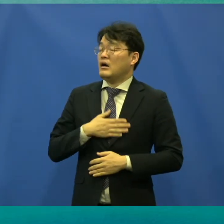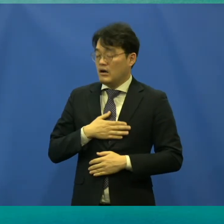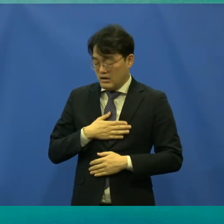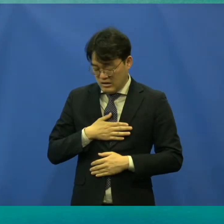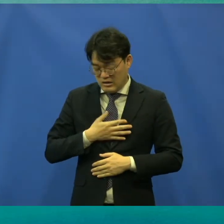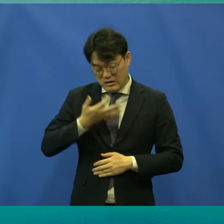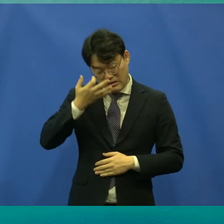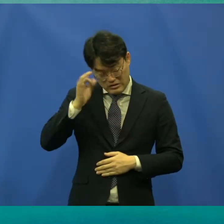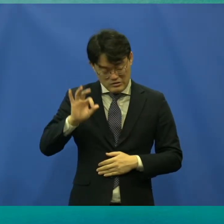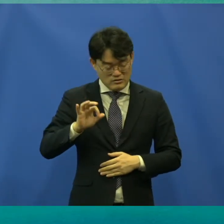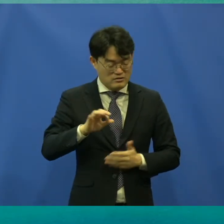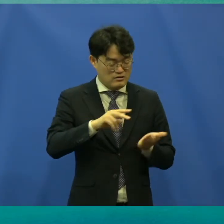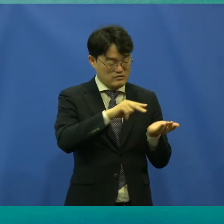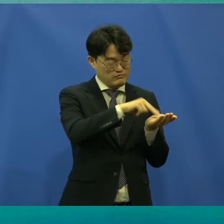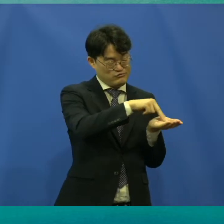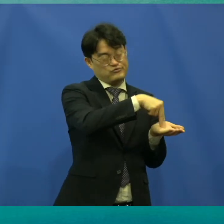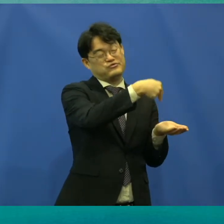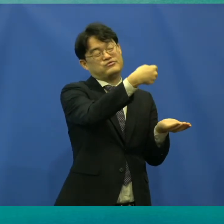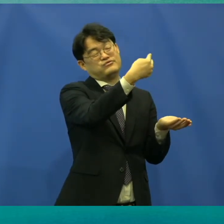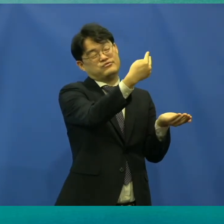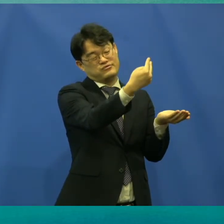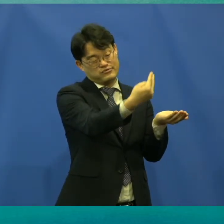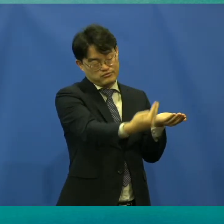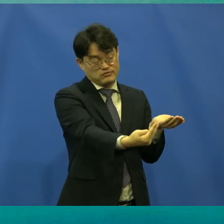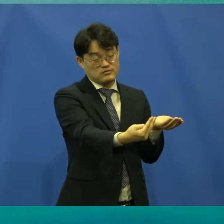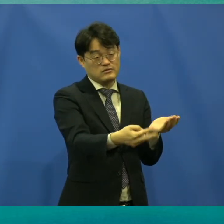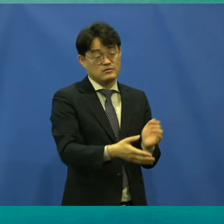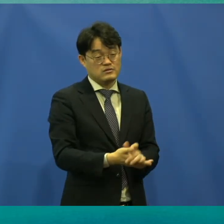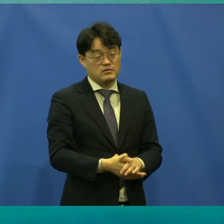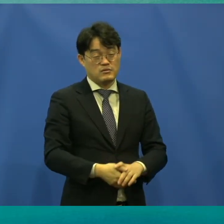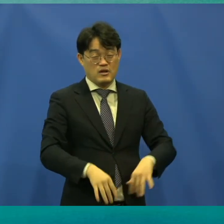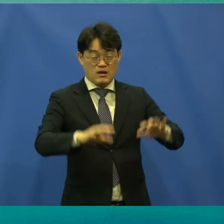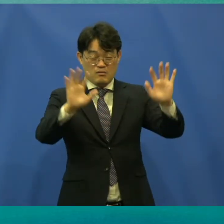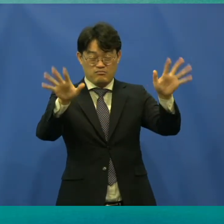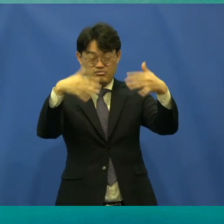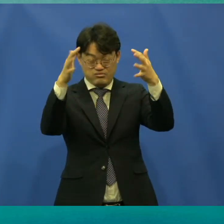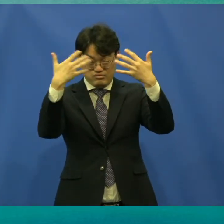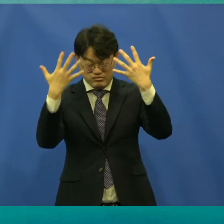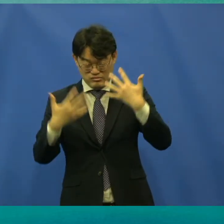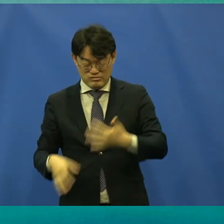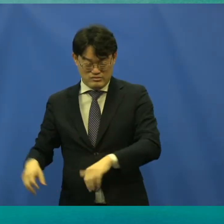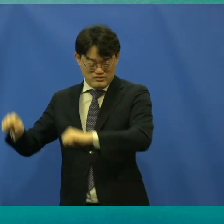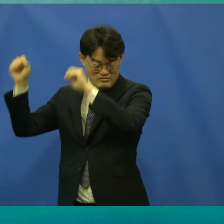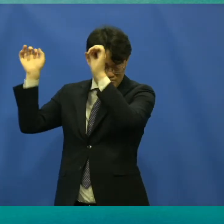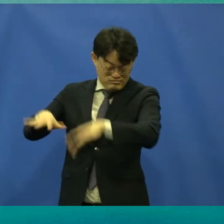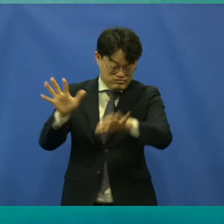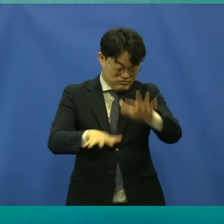강풍이 몰아치는 바다에 뛰어내리면 어떻게 되죠?